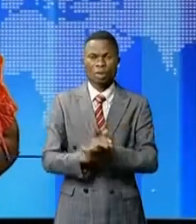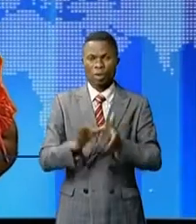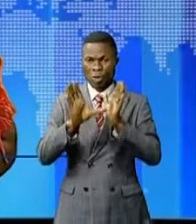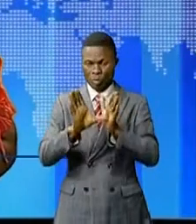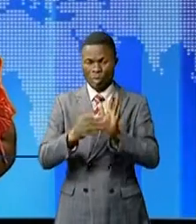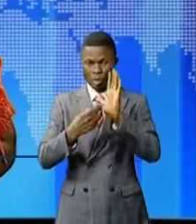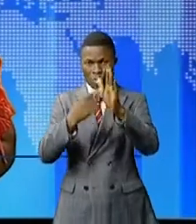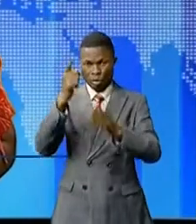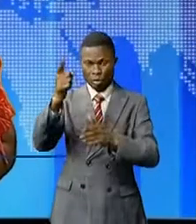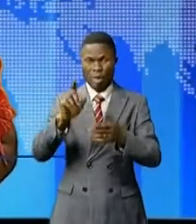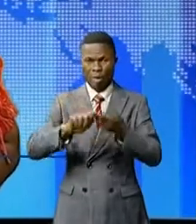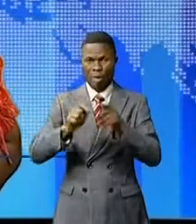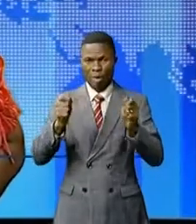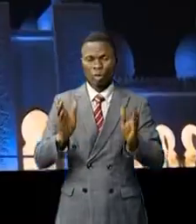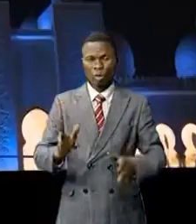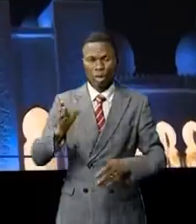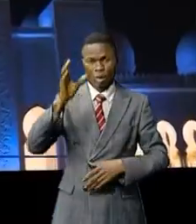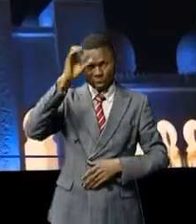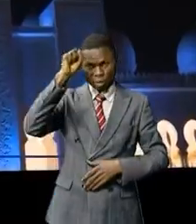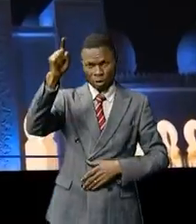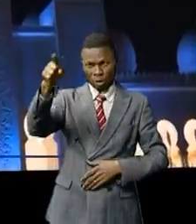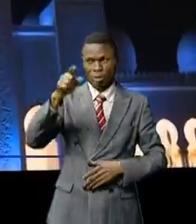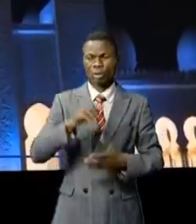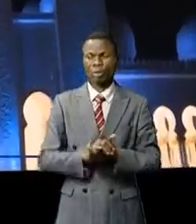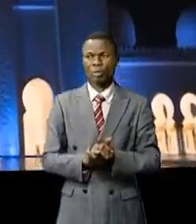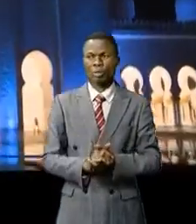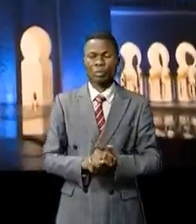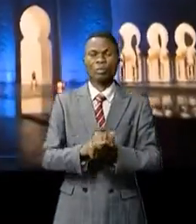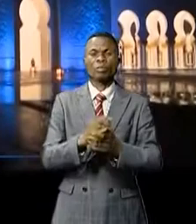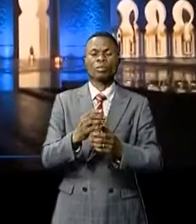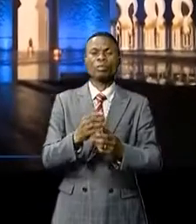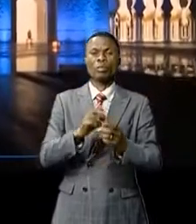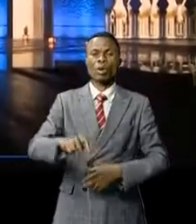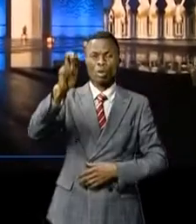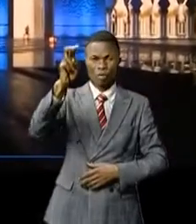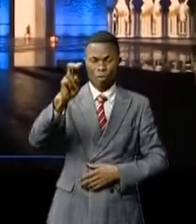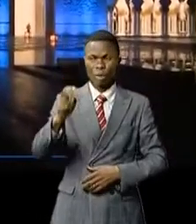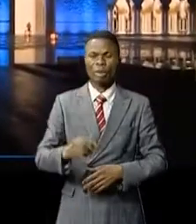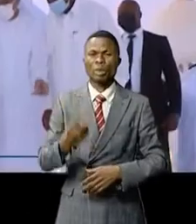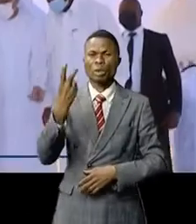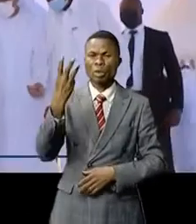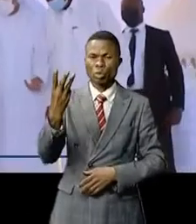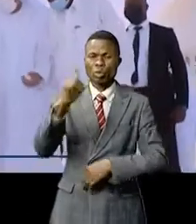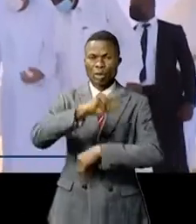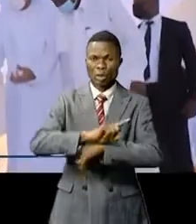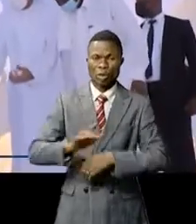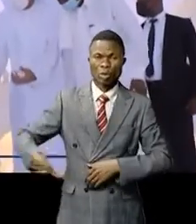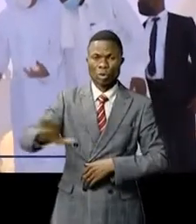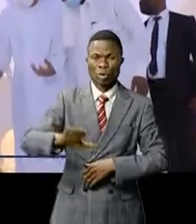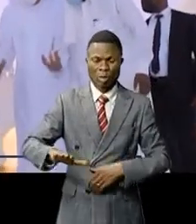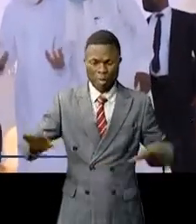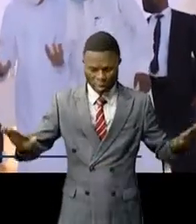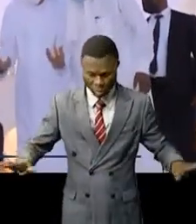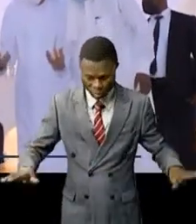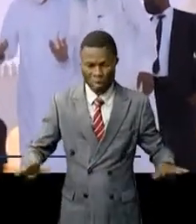presse présidentielle. Reportage. Pendant son séjour de travail de 112 heures aux Émirats Arabes Unis, le président de la